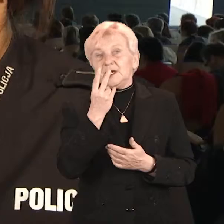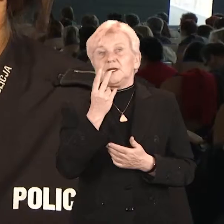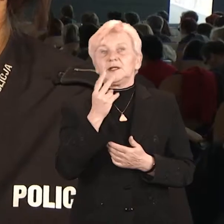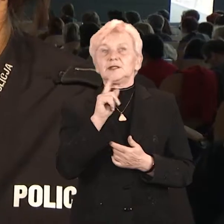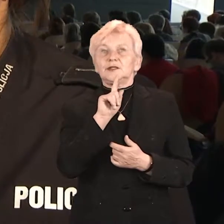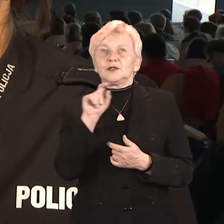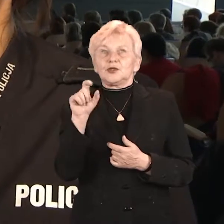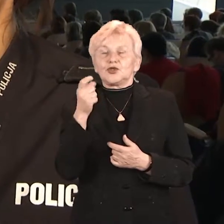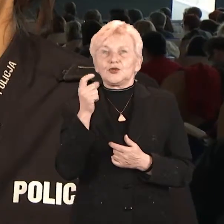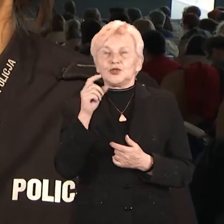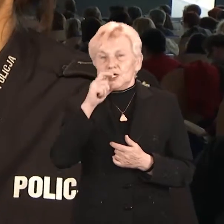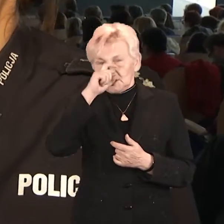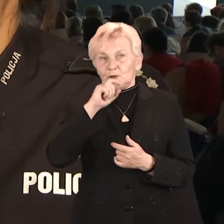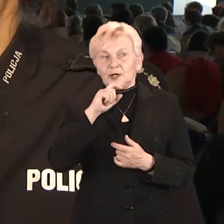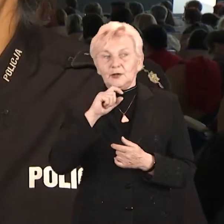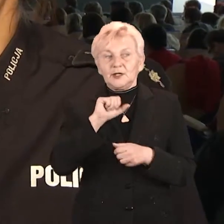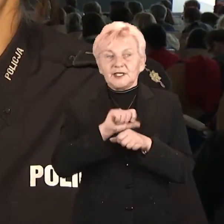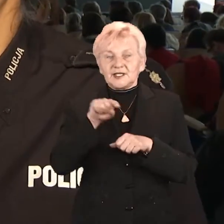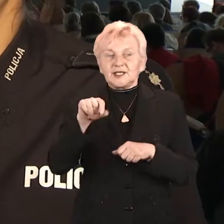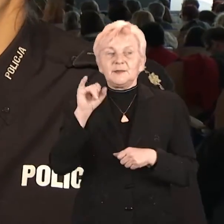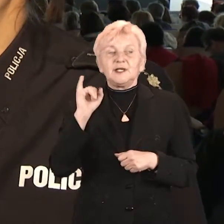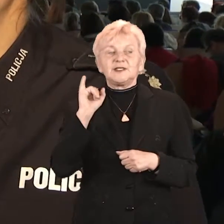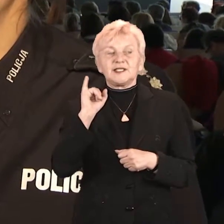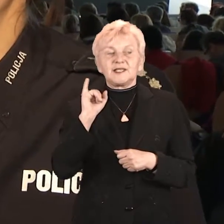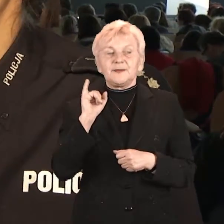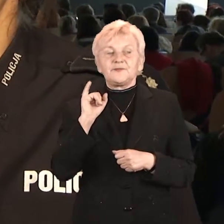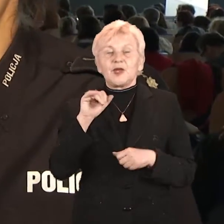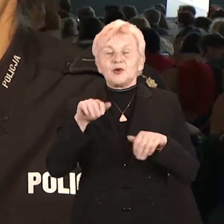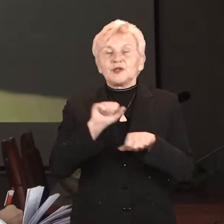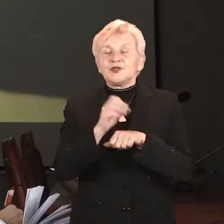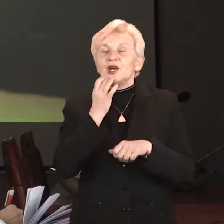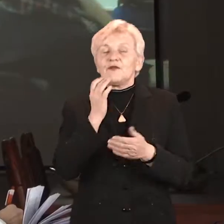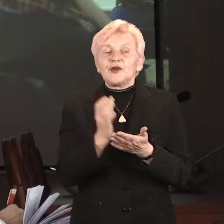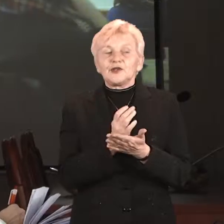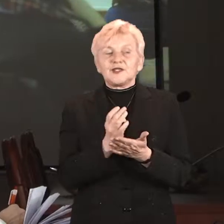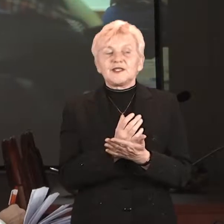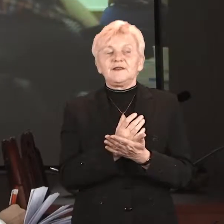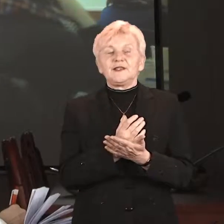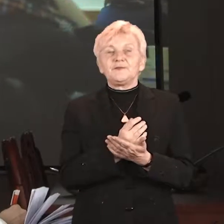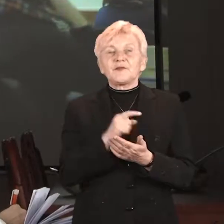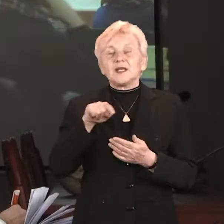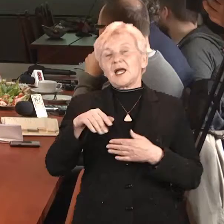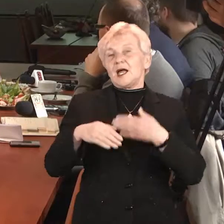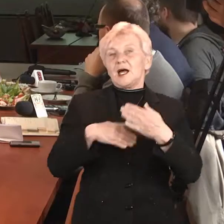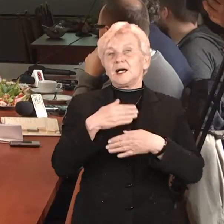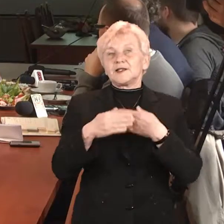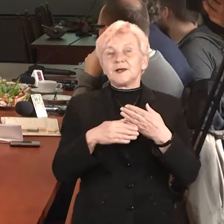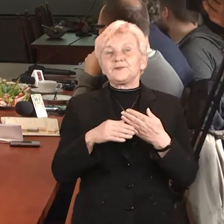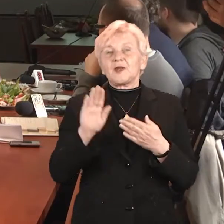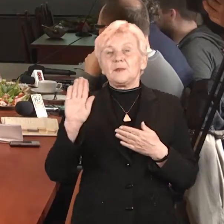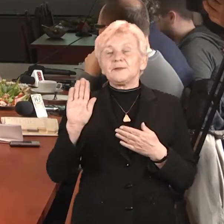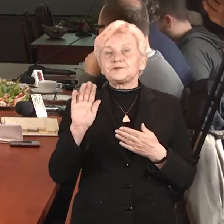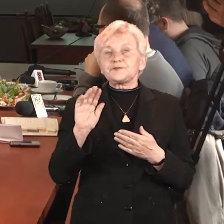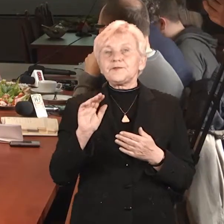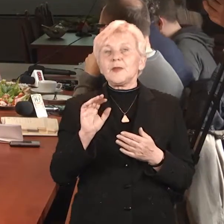rodzicom, co się będzie działo dalej, ale też chcemy dotrzeć do dzieci. Kampania ma na celu przede wszystkim uwrażliwić nas